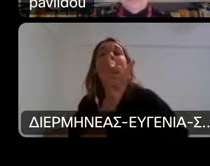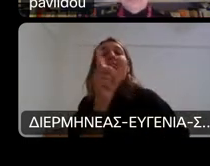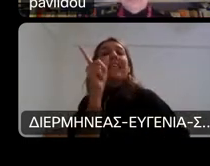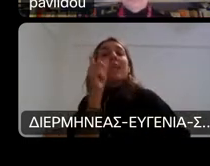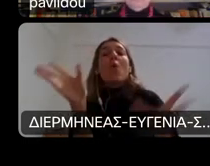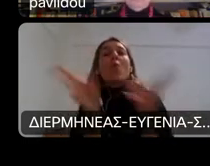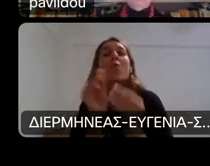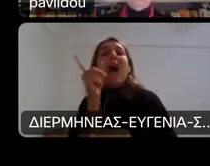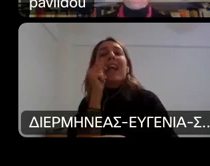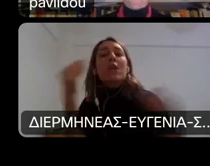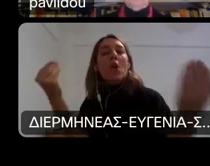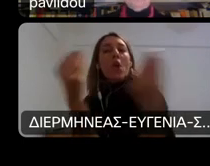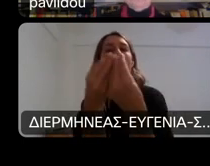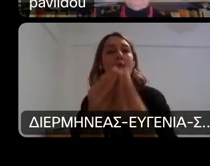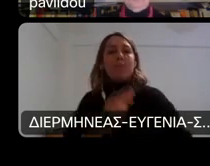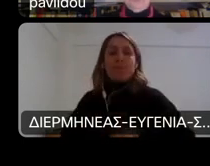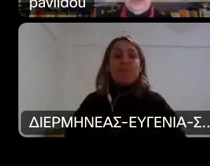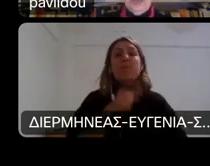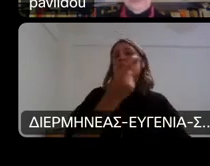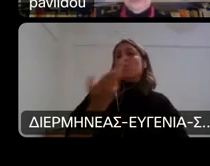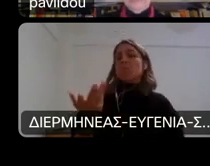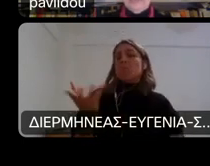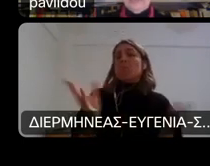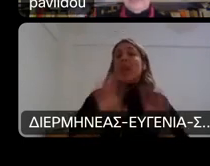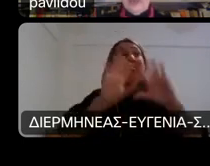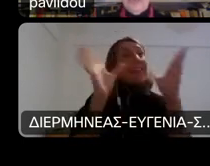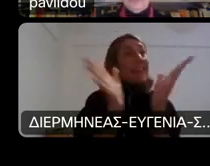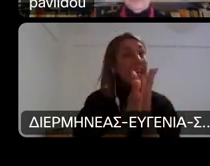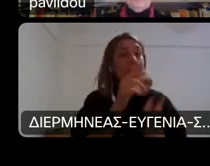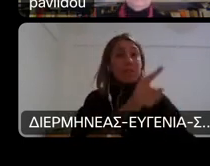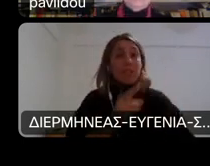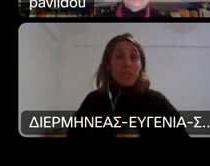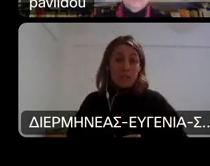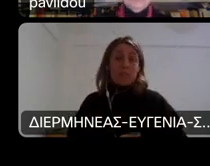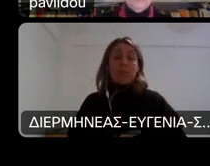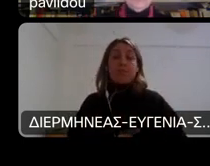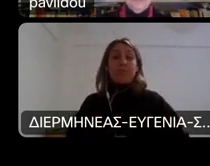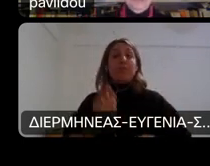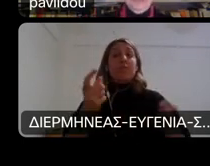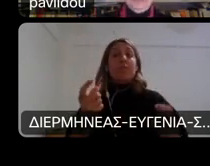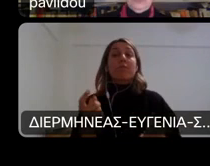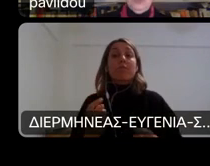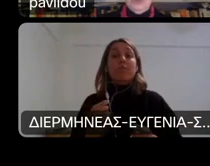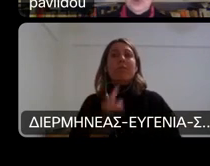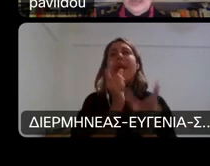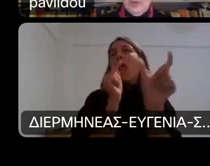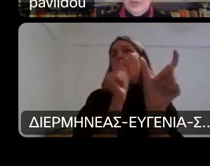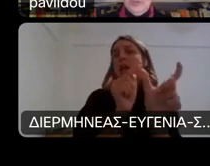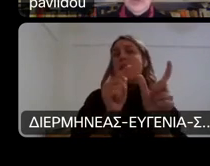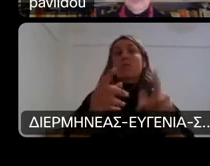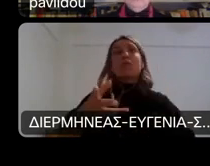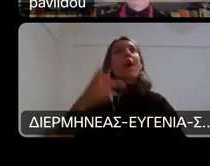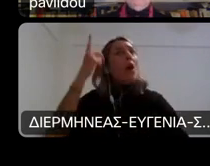την επίδραση του γραμματικού γένους και της γενικευτικής, υποτιθέμενης γενικευτικής χρήσης στο